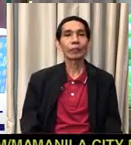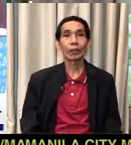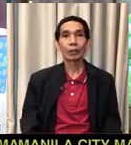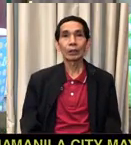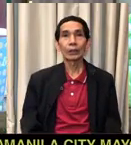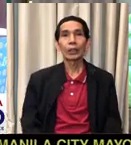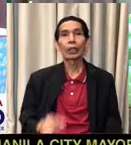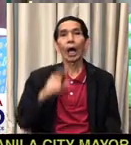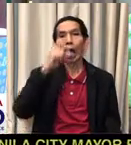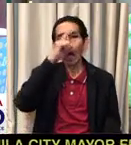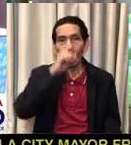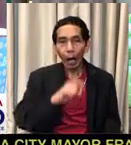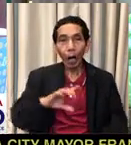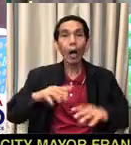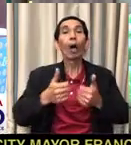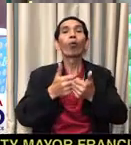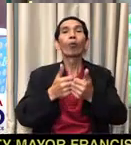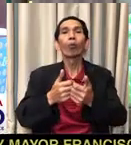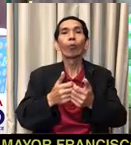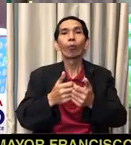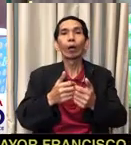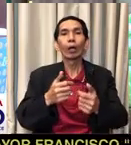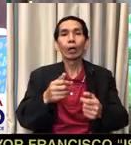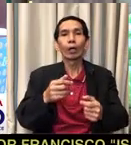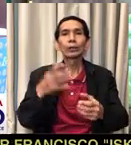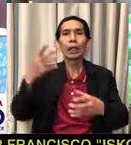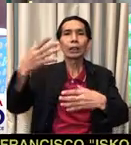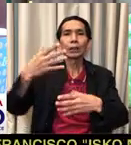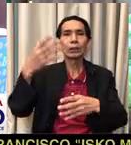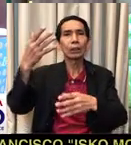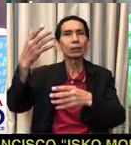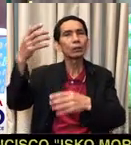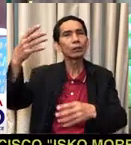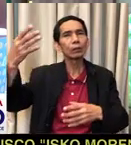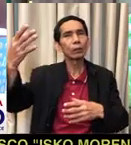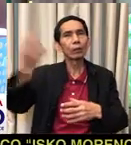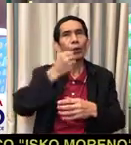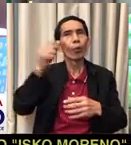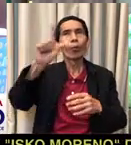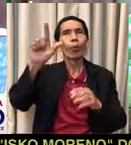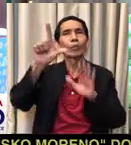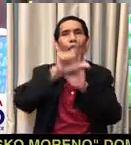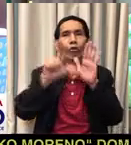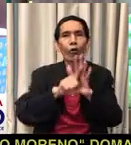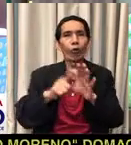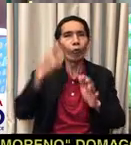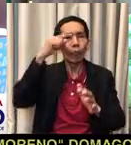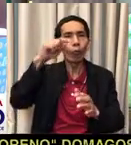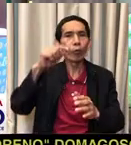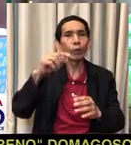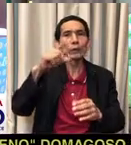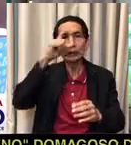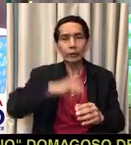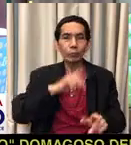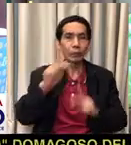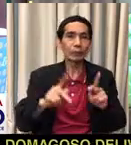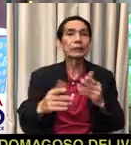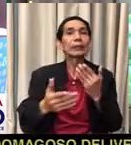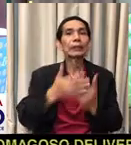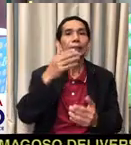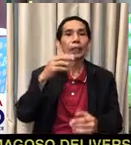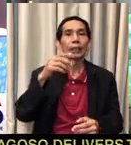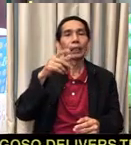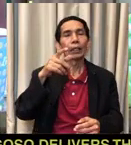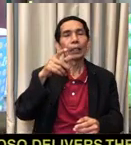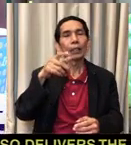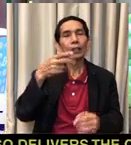eh sa senior citizen naman, anong visa? Saan kinuha? Anong batas naman? O, di simple-simple lang,